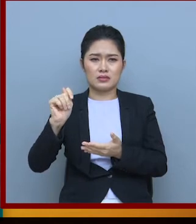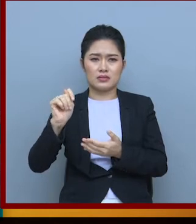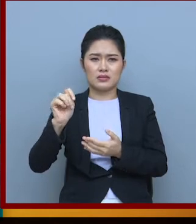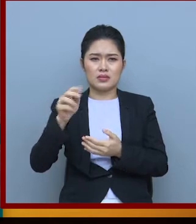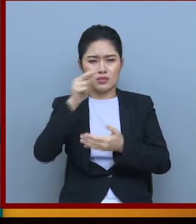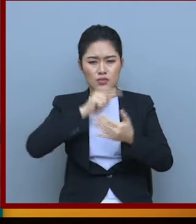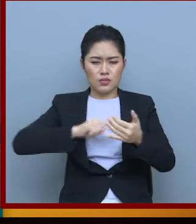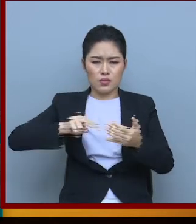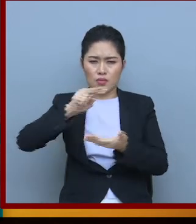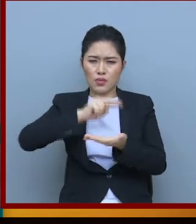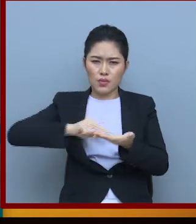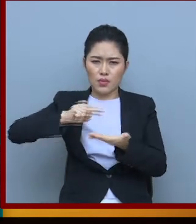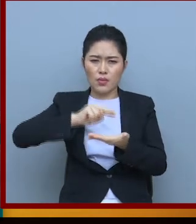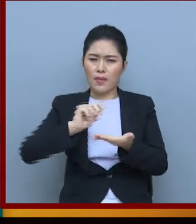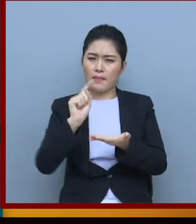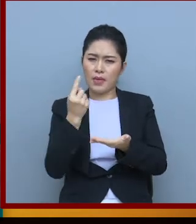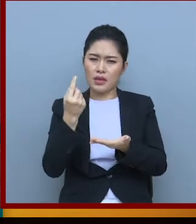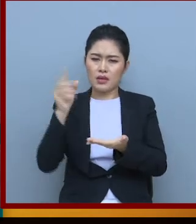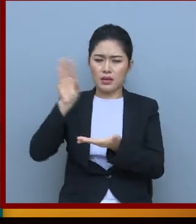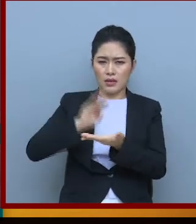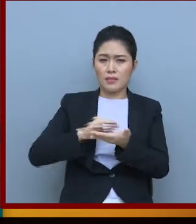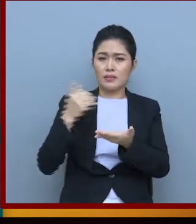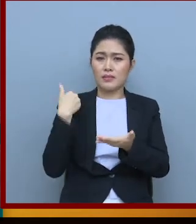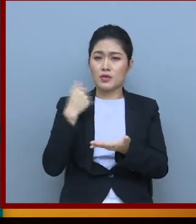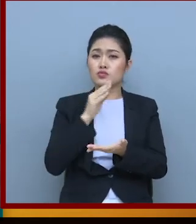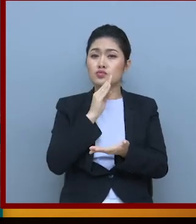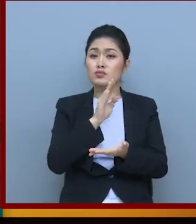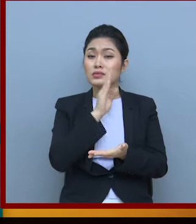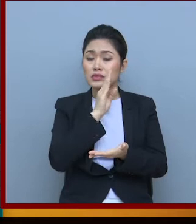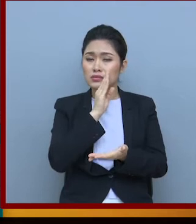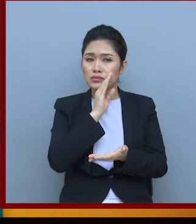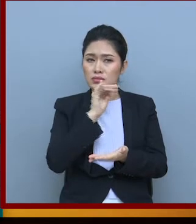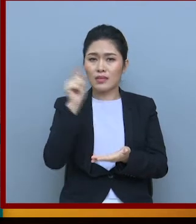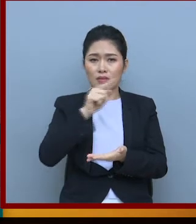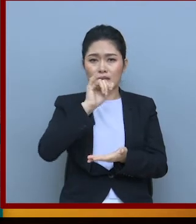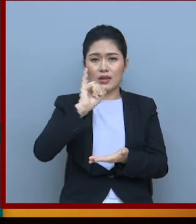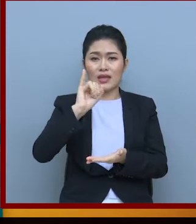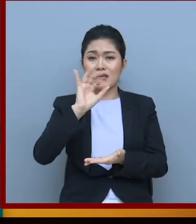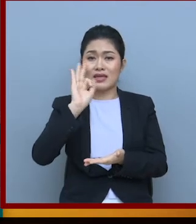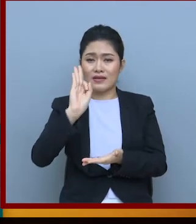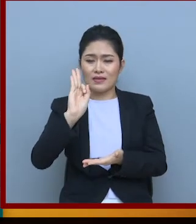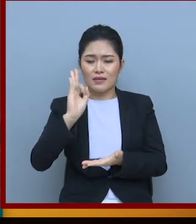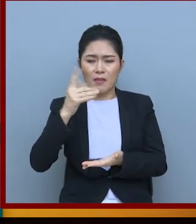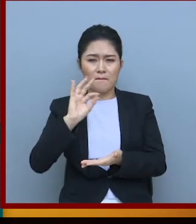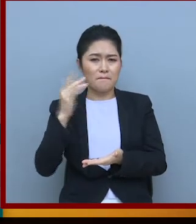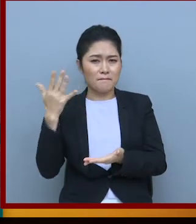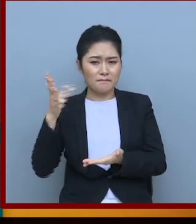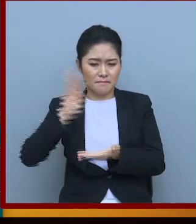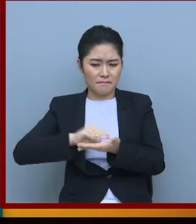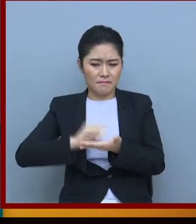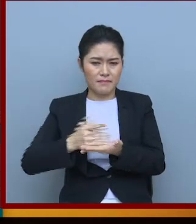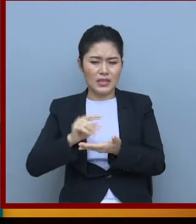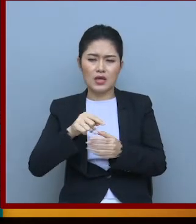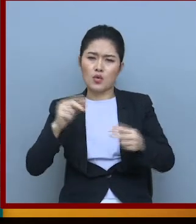แล้วก็เช็คว่ามีค่ามาไหมนะครับถ้าเกิดเป็น is nan เนี่ยคือไม่มีค่าอะไรมาเลยหรือว่ามีการต่อพ่วง